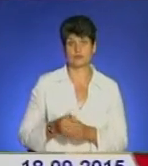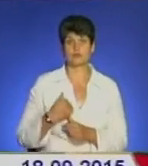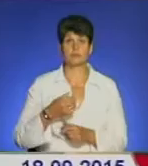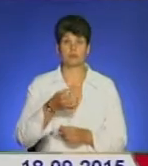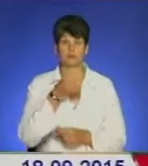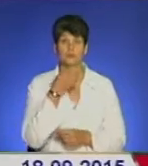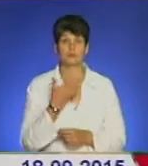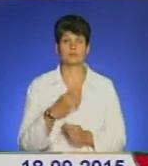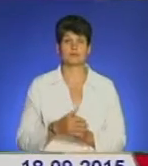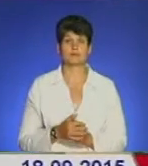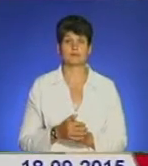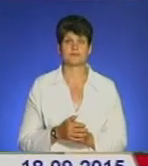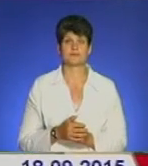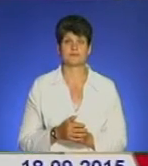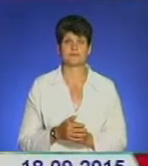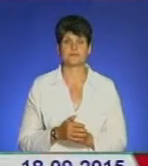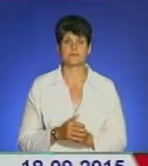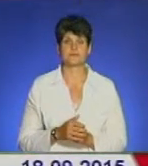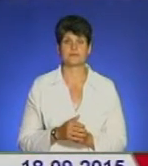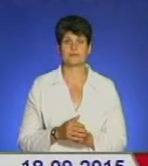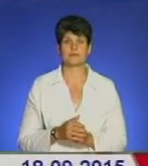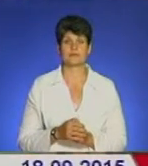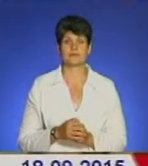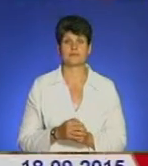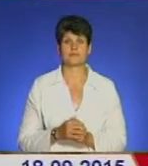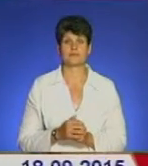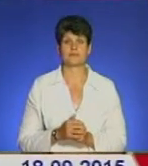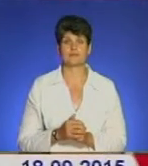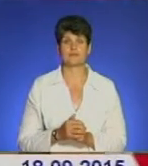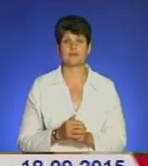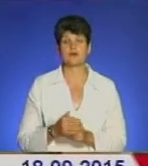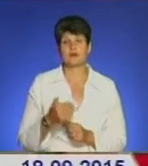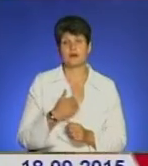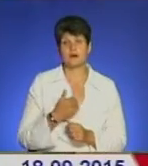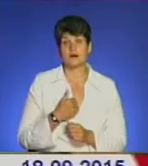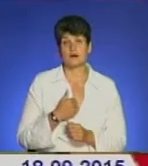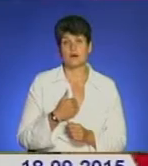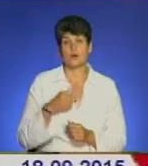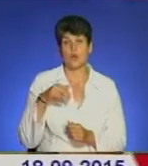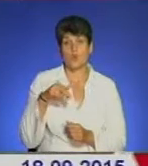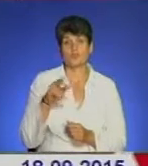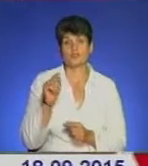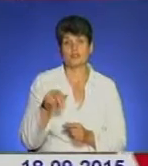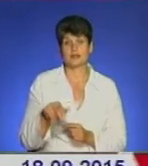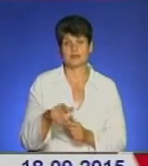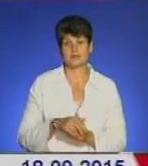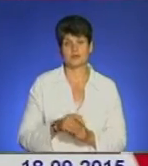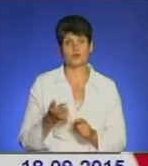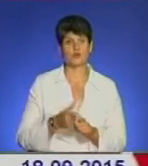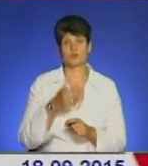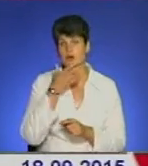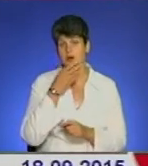подобається. Тобі Софійка каже, я завжди за. Я хожу тільки пішки. Дуже гарно